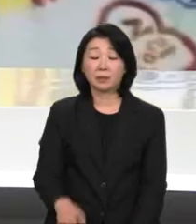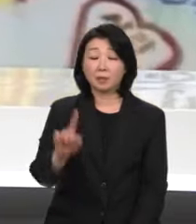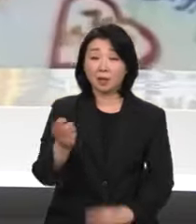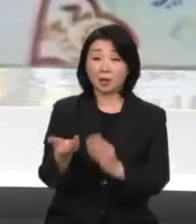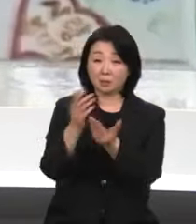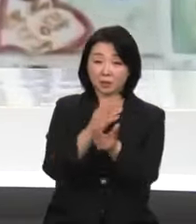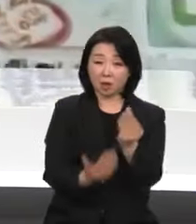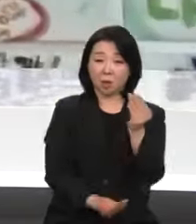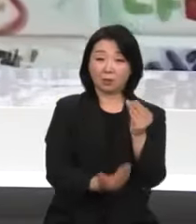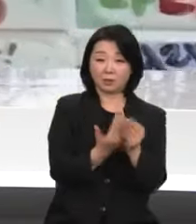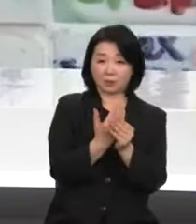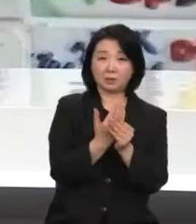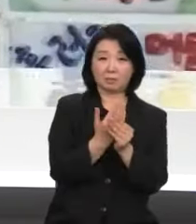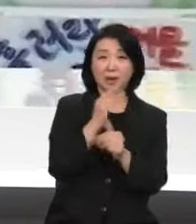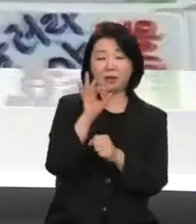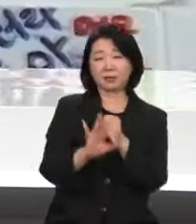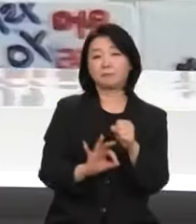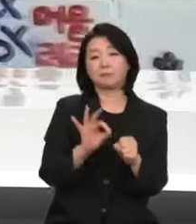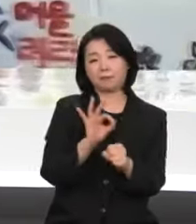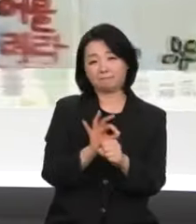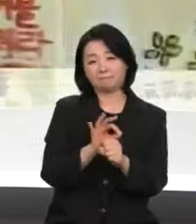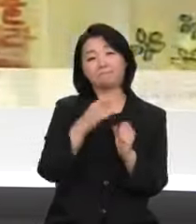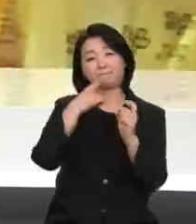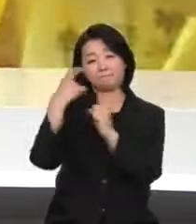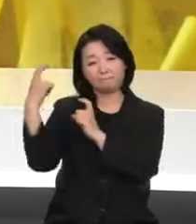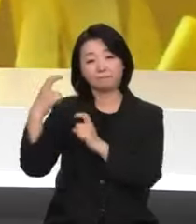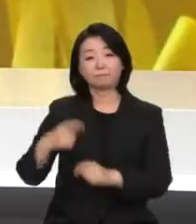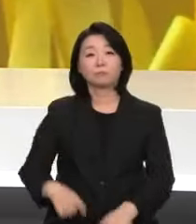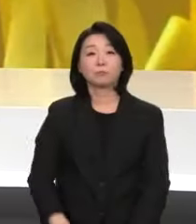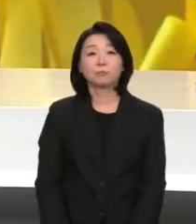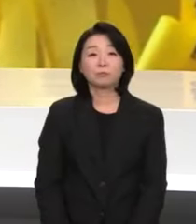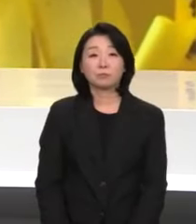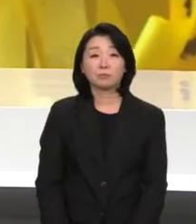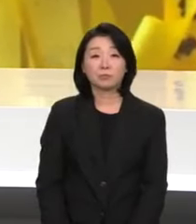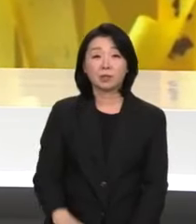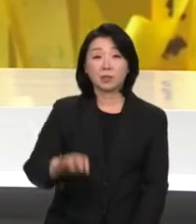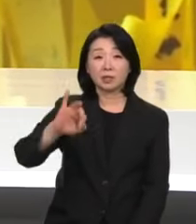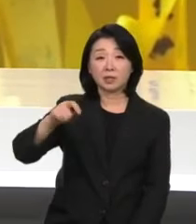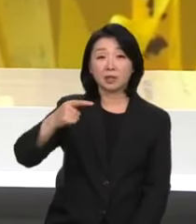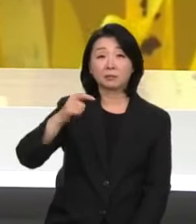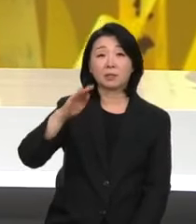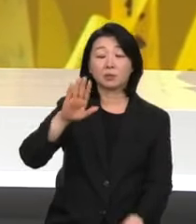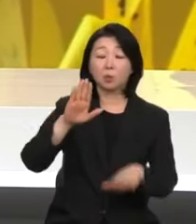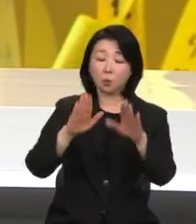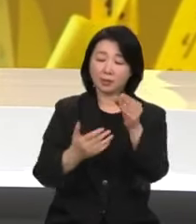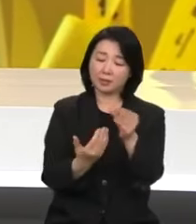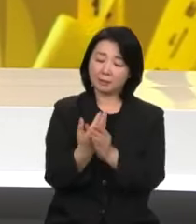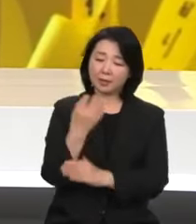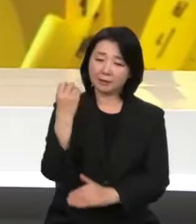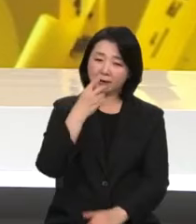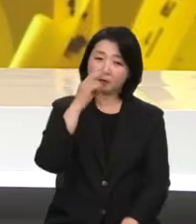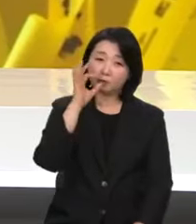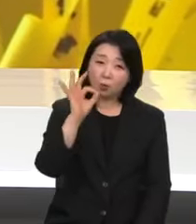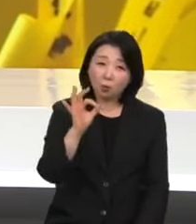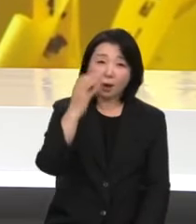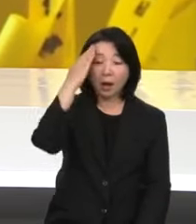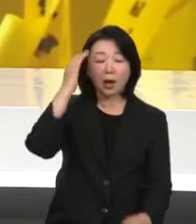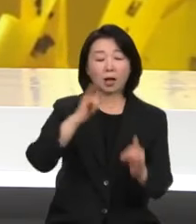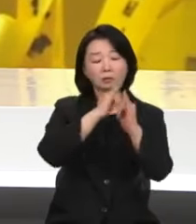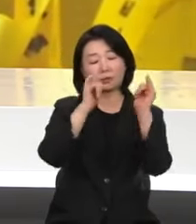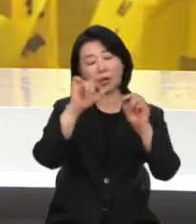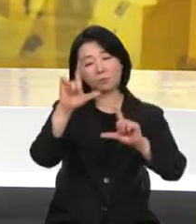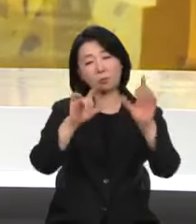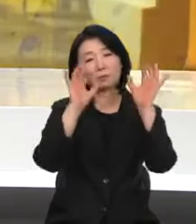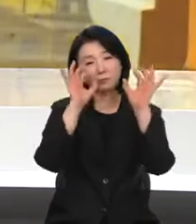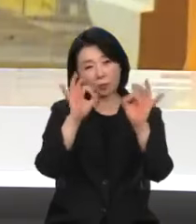내일이면 세월호 참사가 벌어진 지 10년째 되는 날입니다. JTBC는 오늘부터 참사를 되짚어보고 지금 우리 사회의 모습을